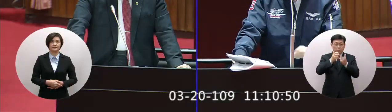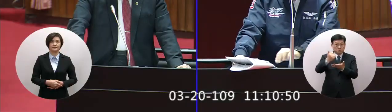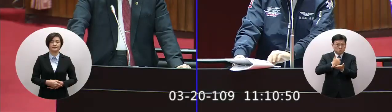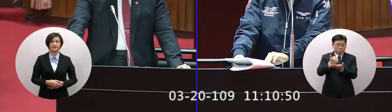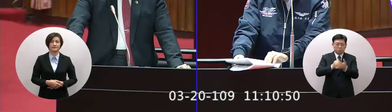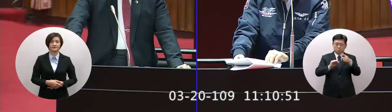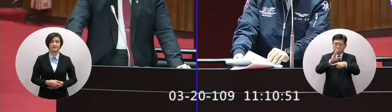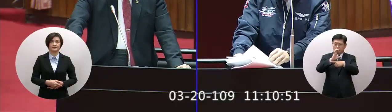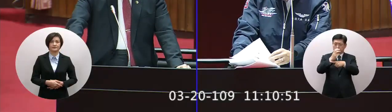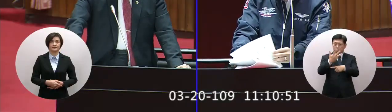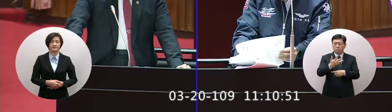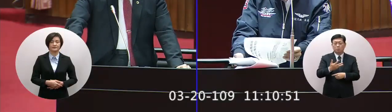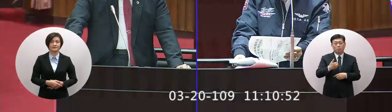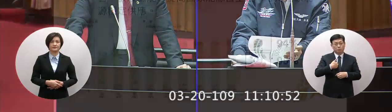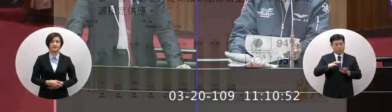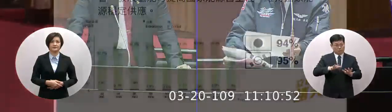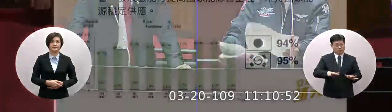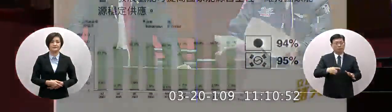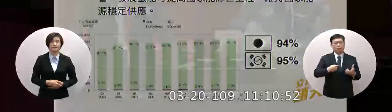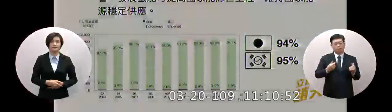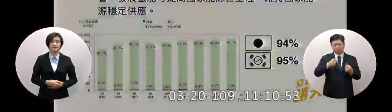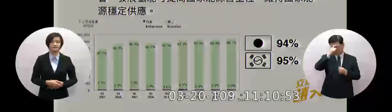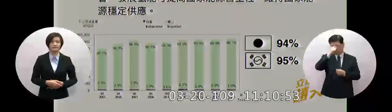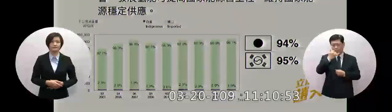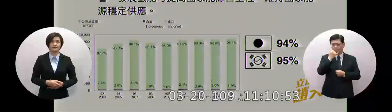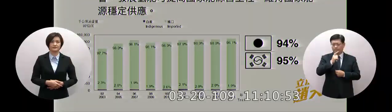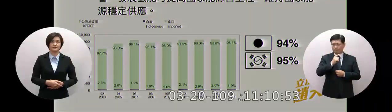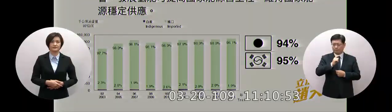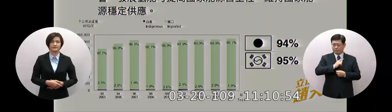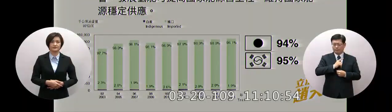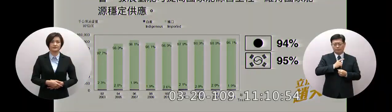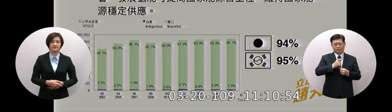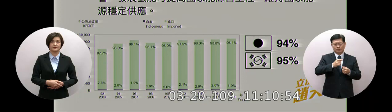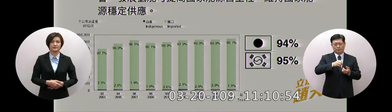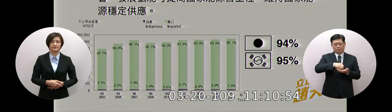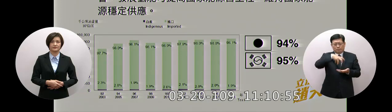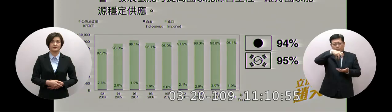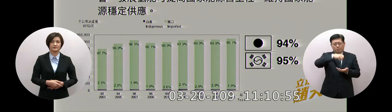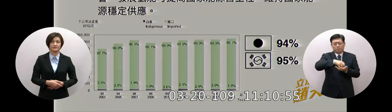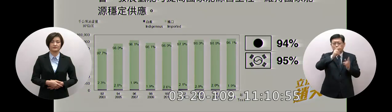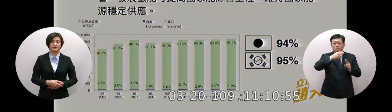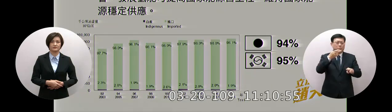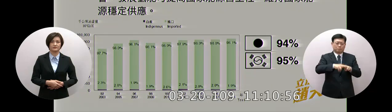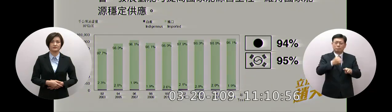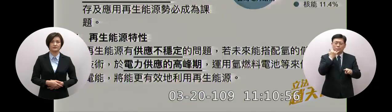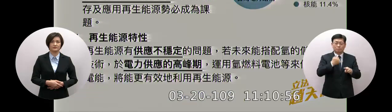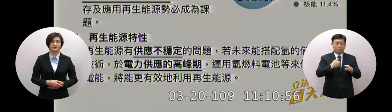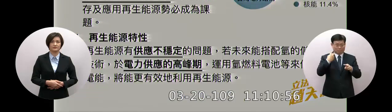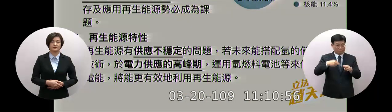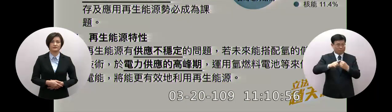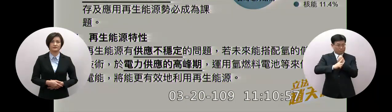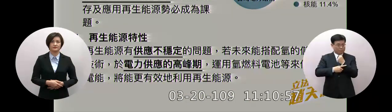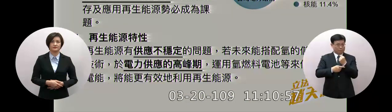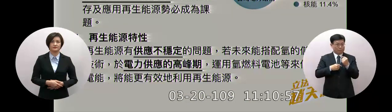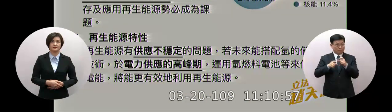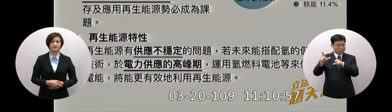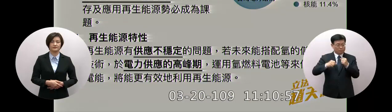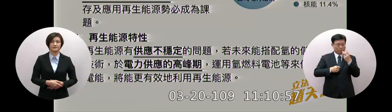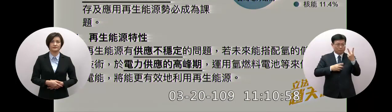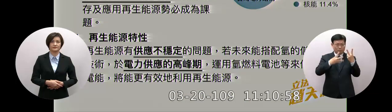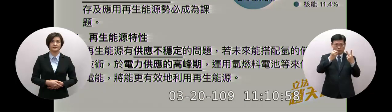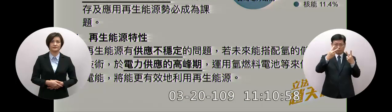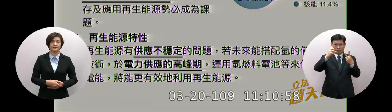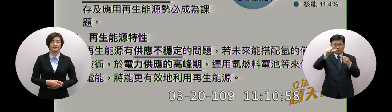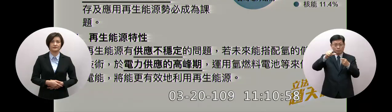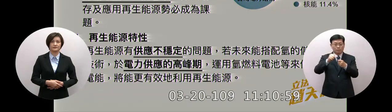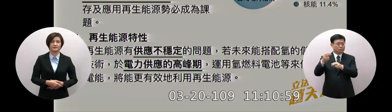高达98%。我们现在也希望能够非核家园，而且我们是有法律支持，2025就要达到这样的目标。